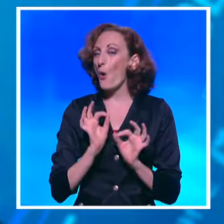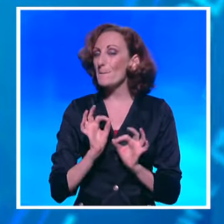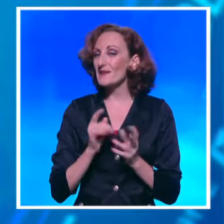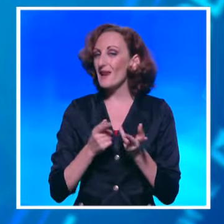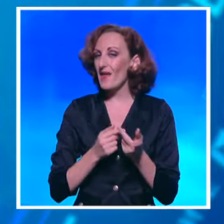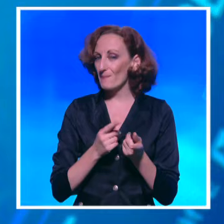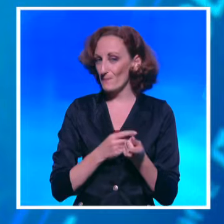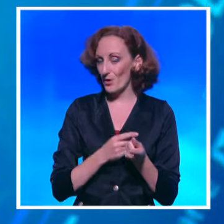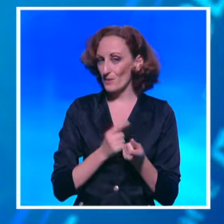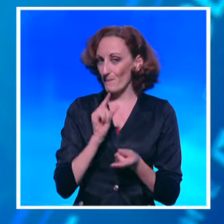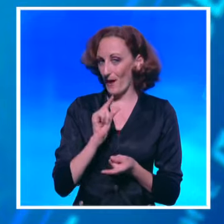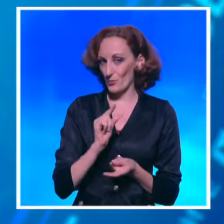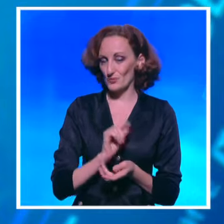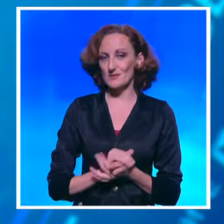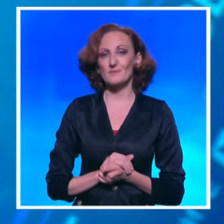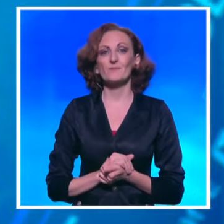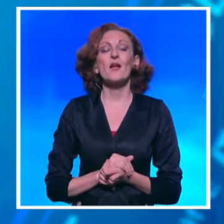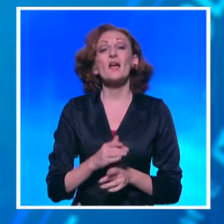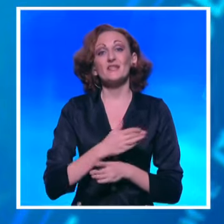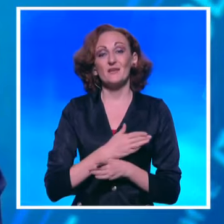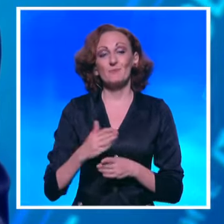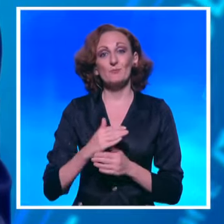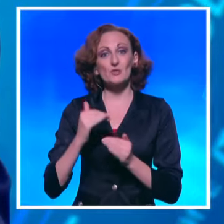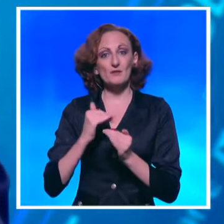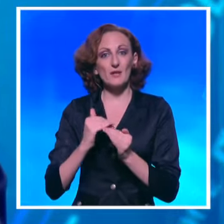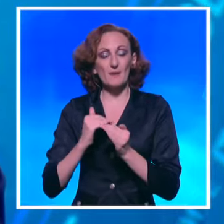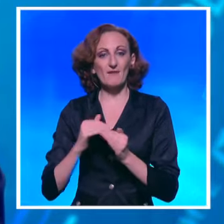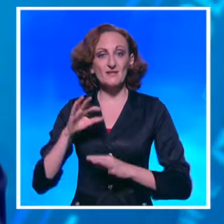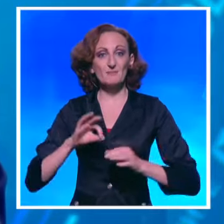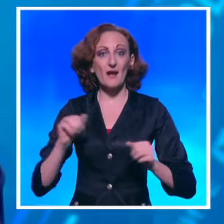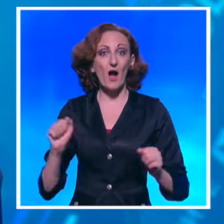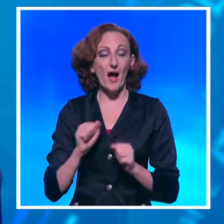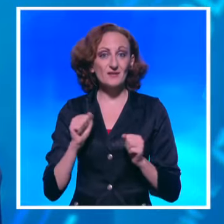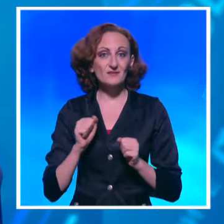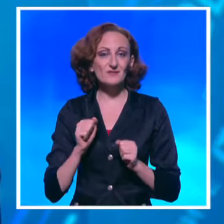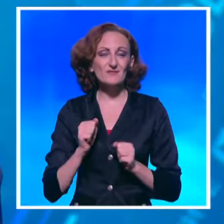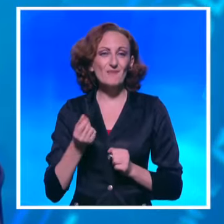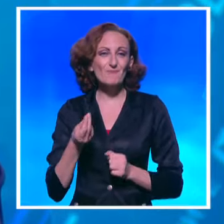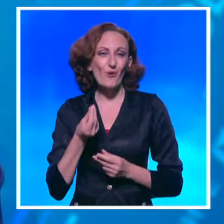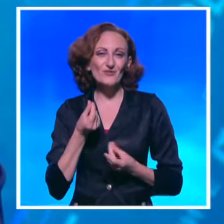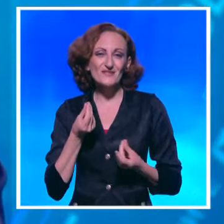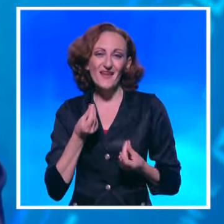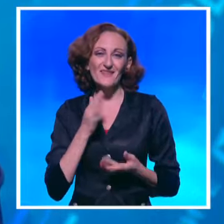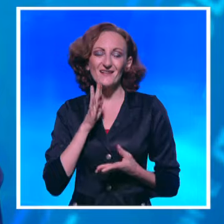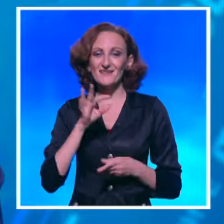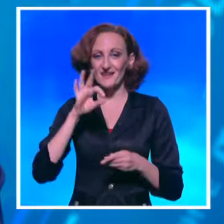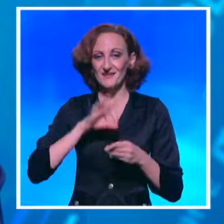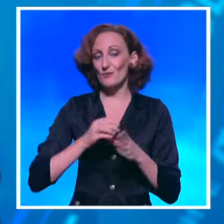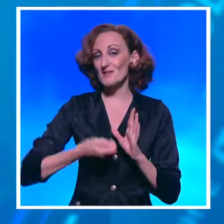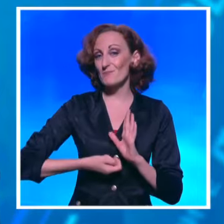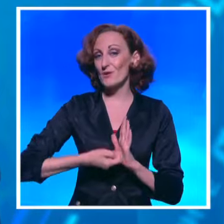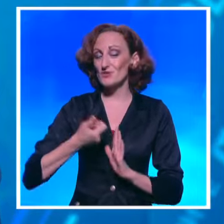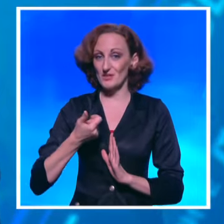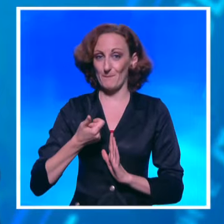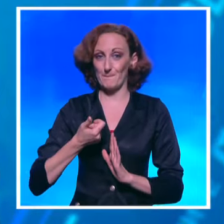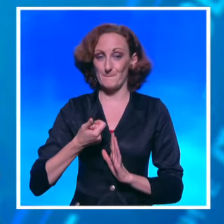един абсолютен брой. И при постоянно намаляващата избирателна активност става все по-ценен техния глас, защото те дават все по-голяма тежест, нещо,